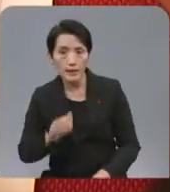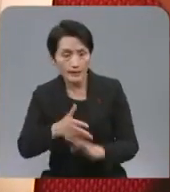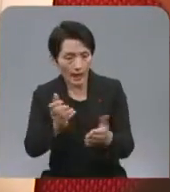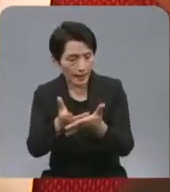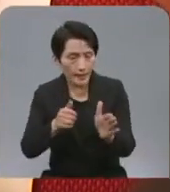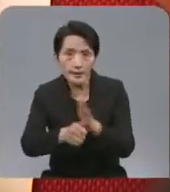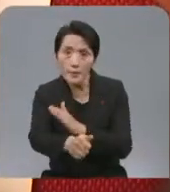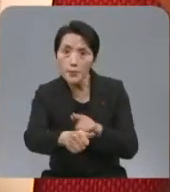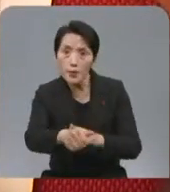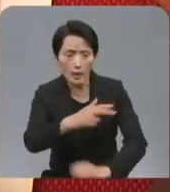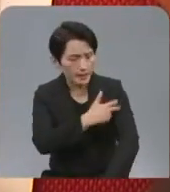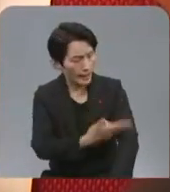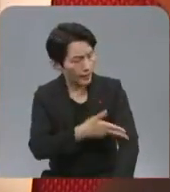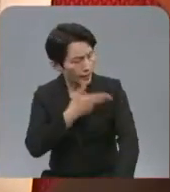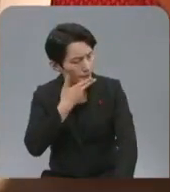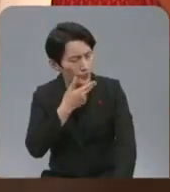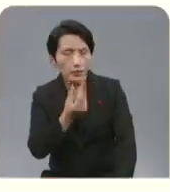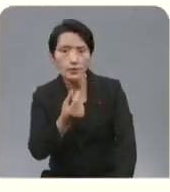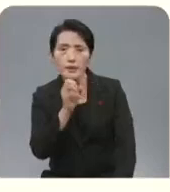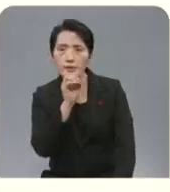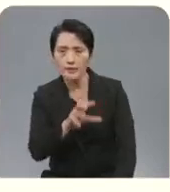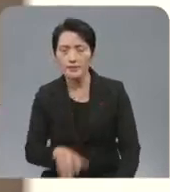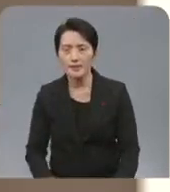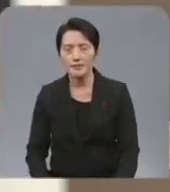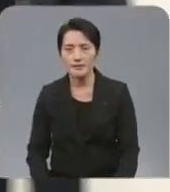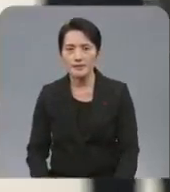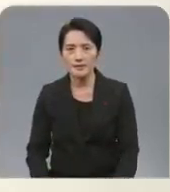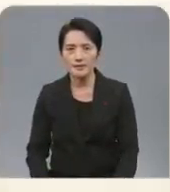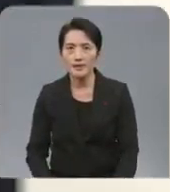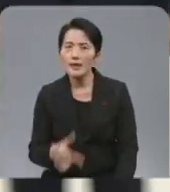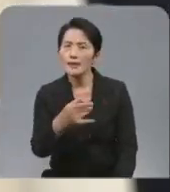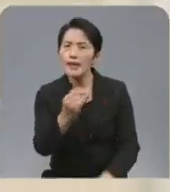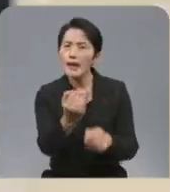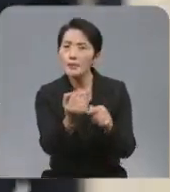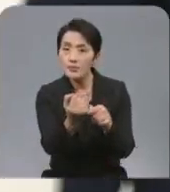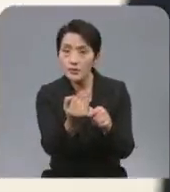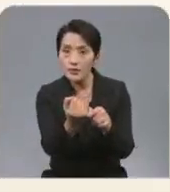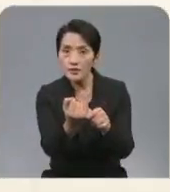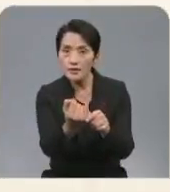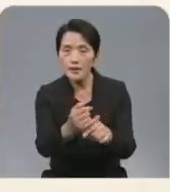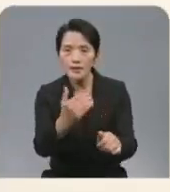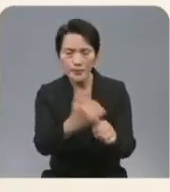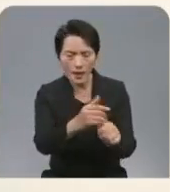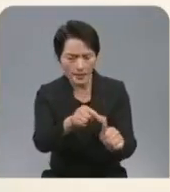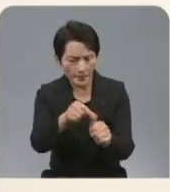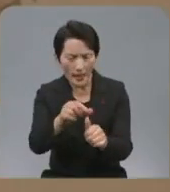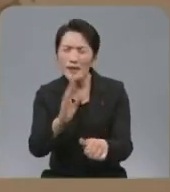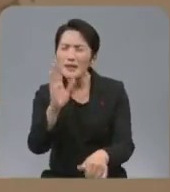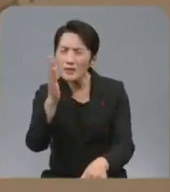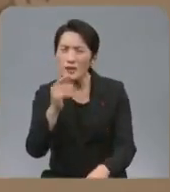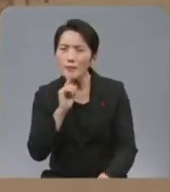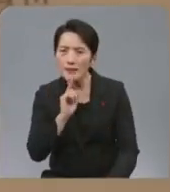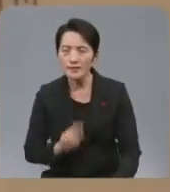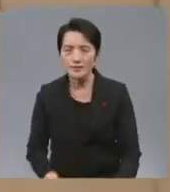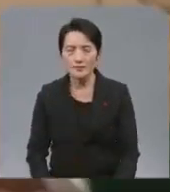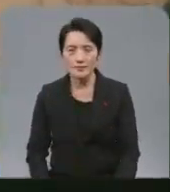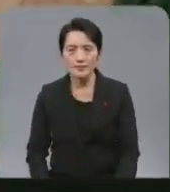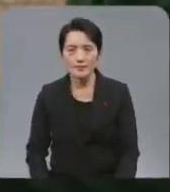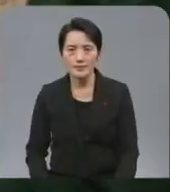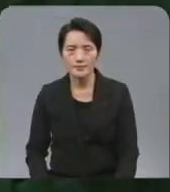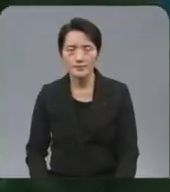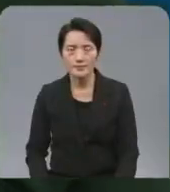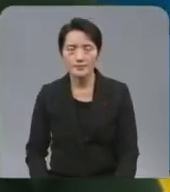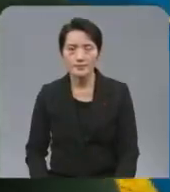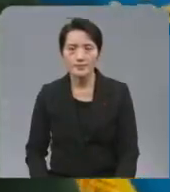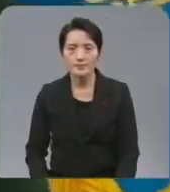партии бывший Лидер парламентской фракции найден вон и бывший кандидат в президенты тоже рассматривают